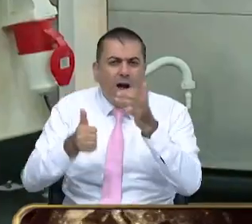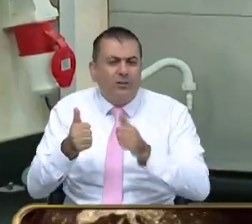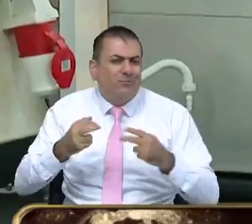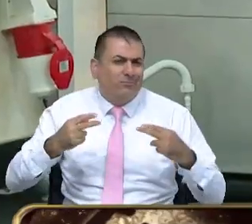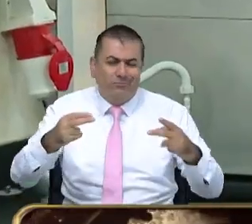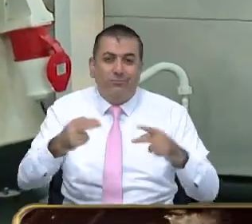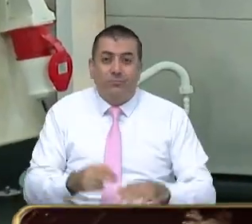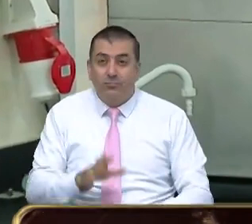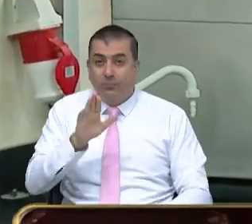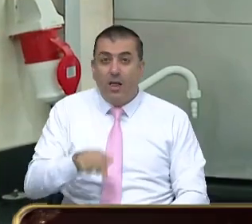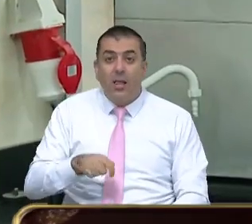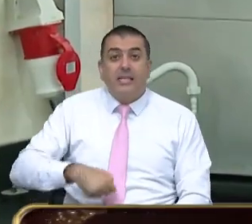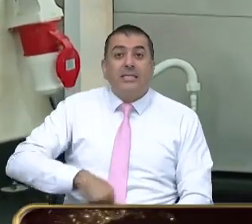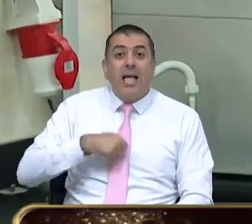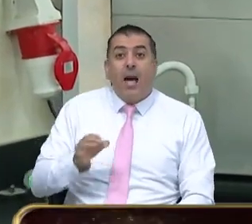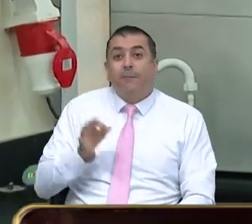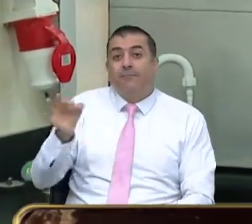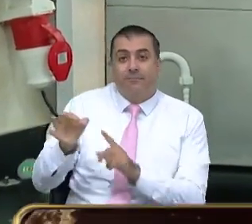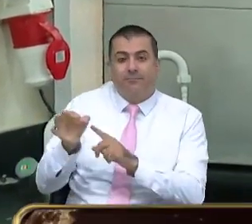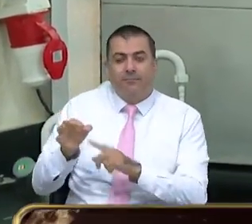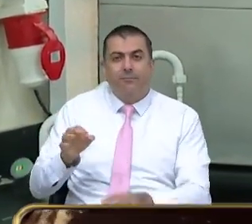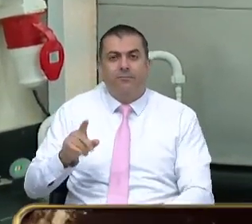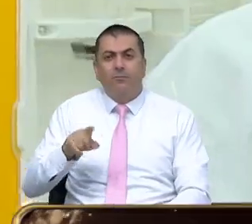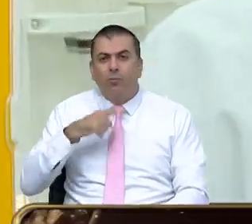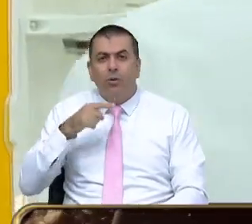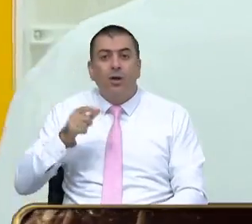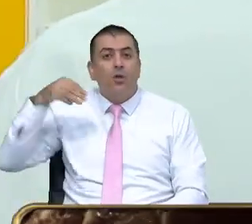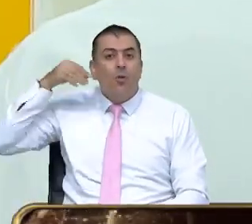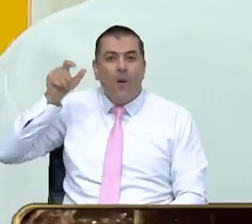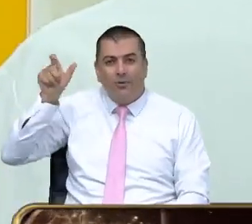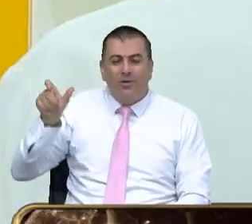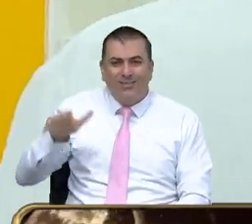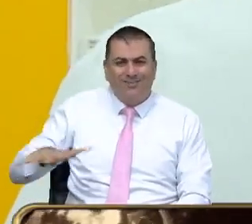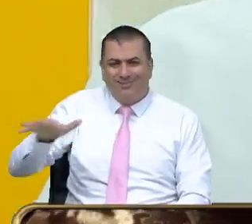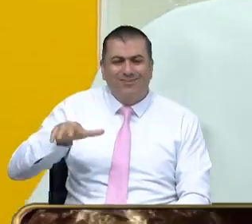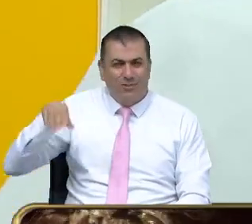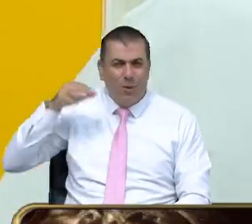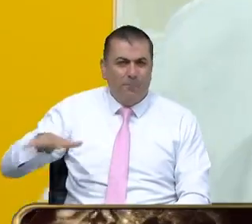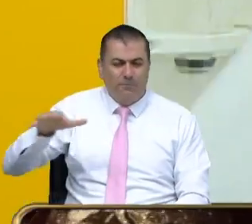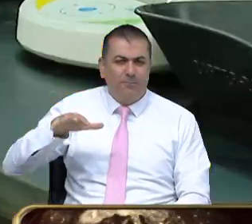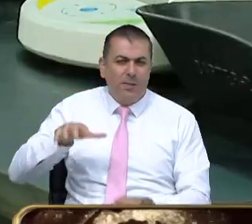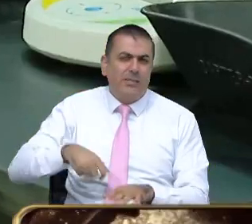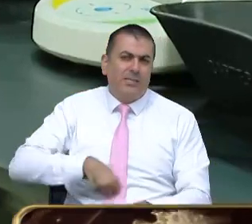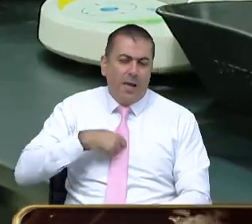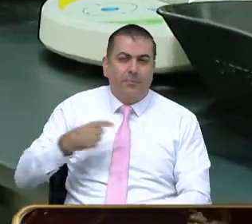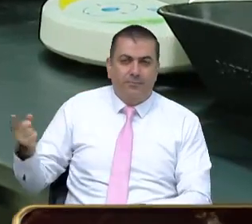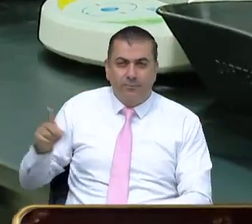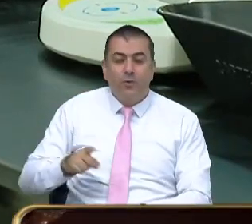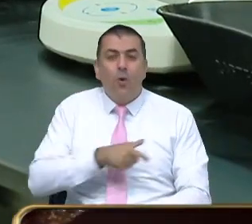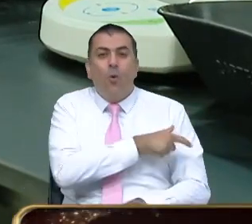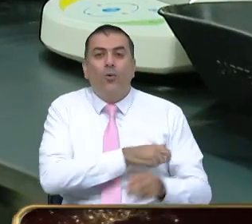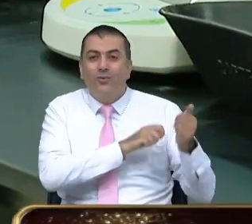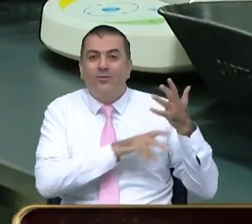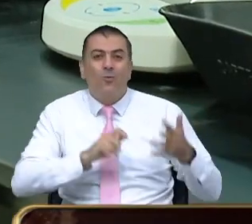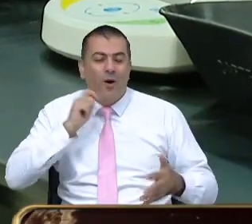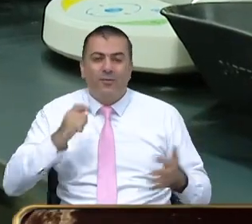القطاع الزراعي وفي لواء سحاب اعلن الحنيفات بحضور نواب المنطقه وعدد من اعضاء اللامركزيه عن